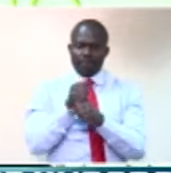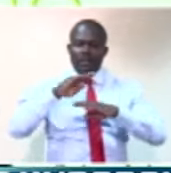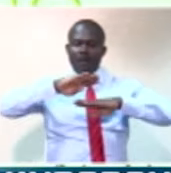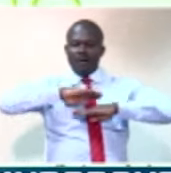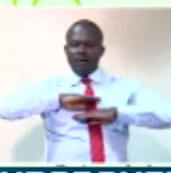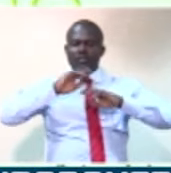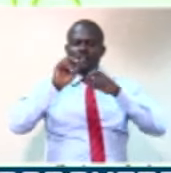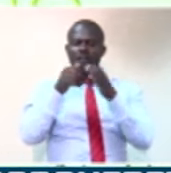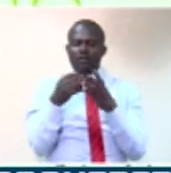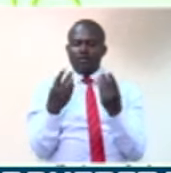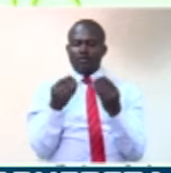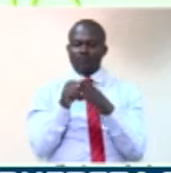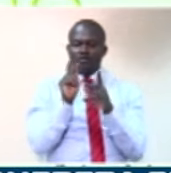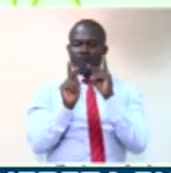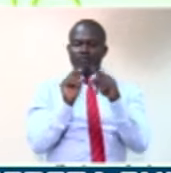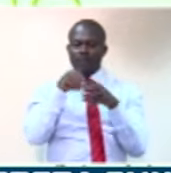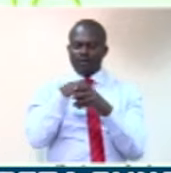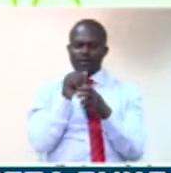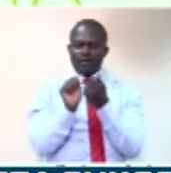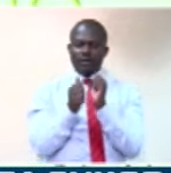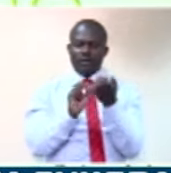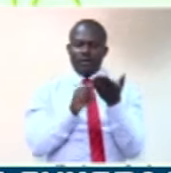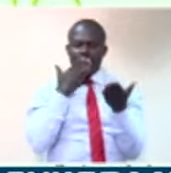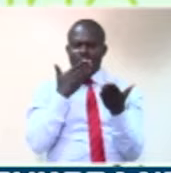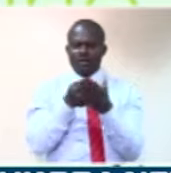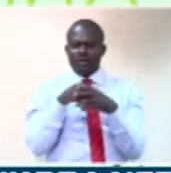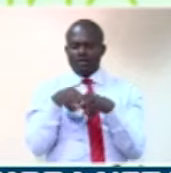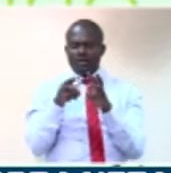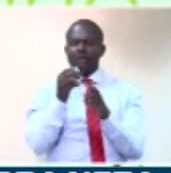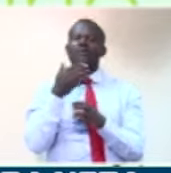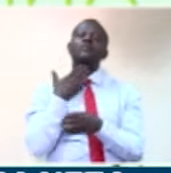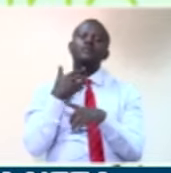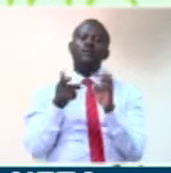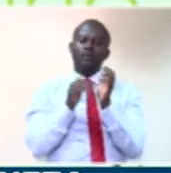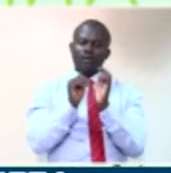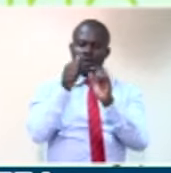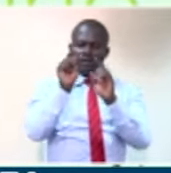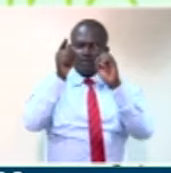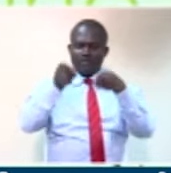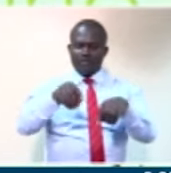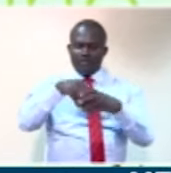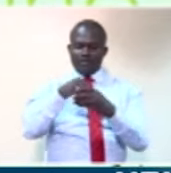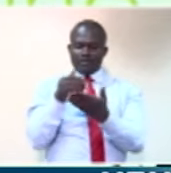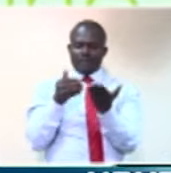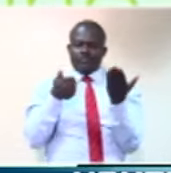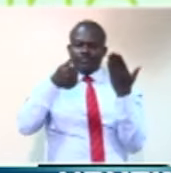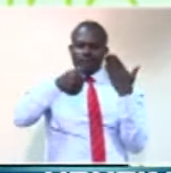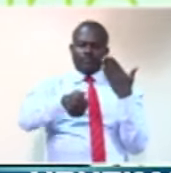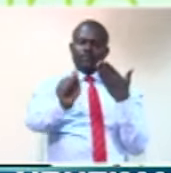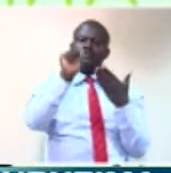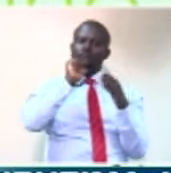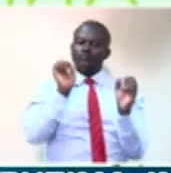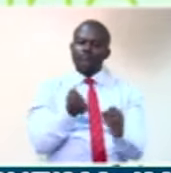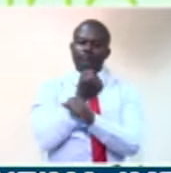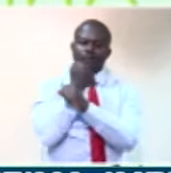birahagije ko yorohereza abari muri siporo kuyibyaza umusaruro mu buryo bo bashaka, ariko noneho abo bayirimo banyiri ubwite nibo